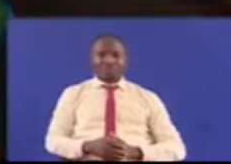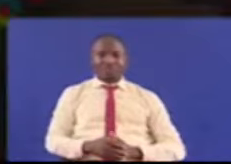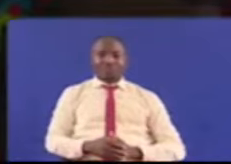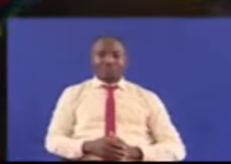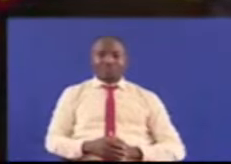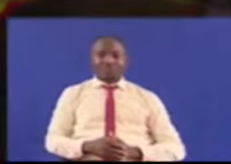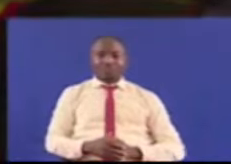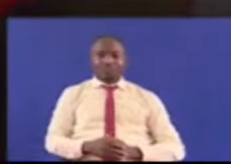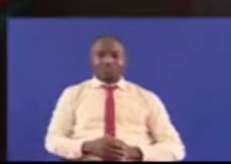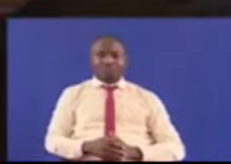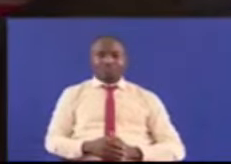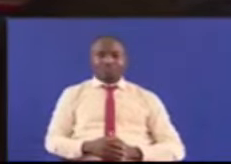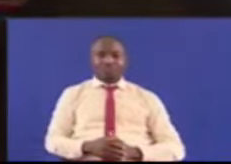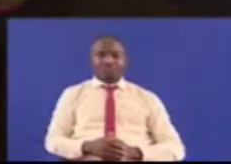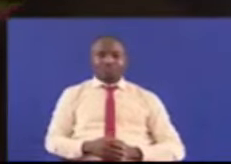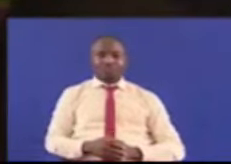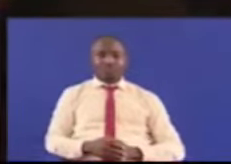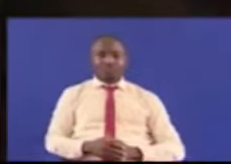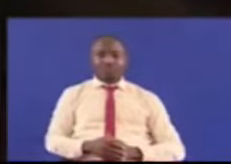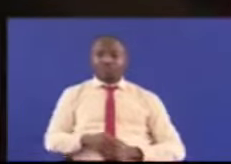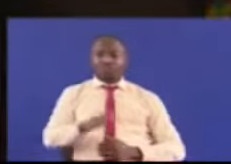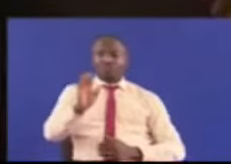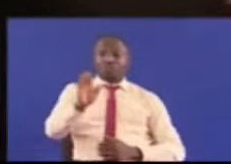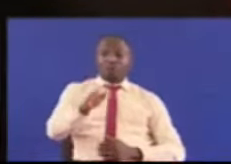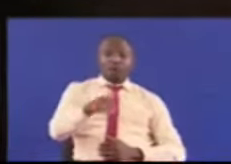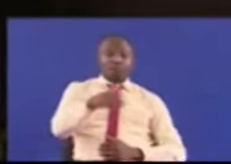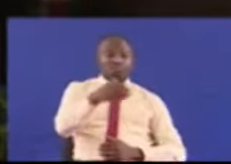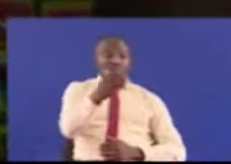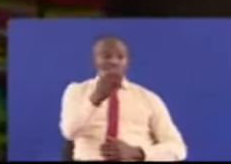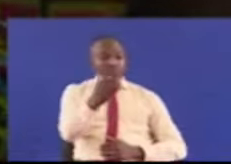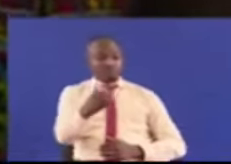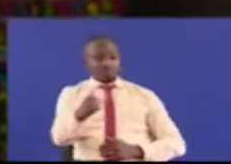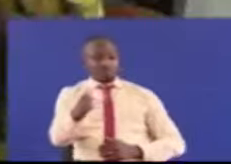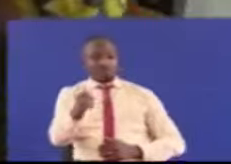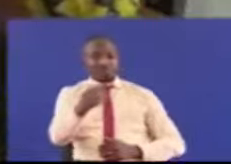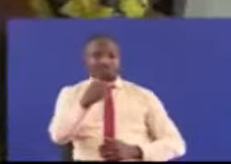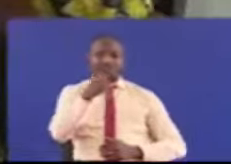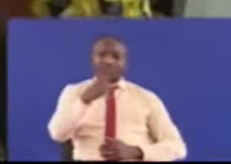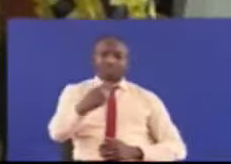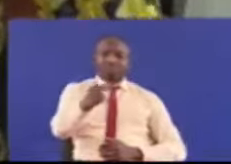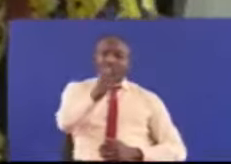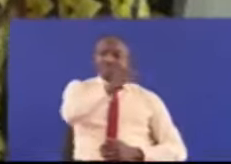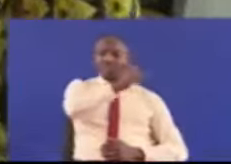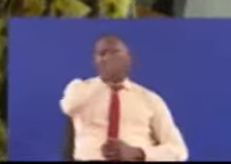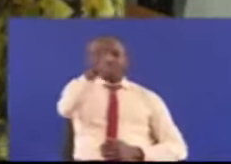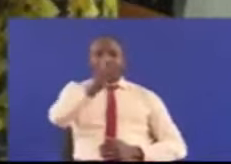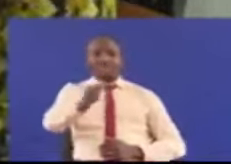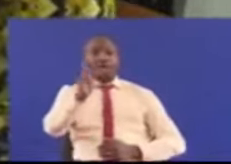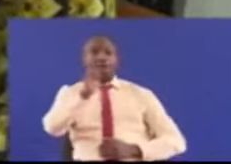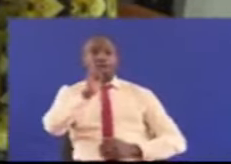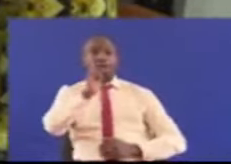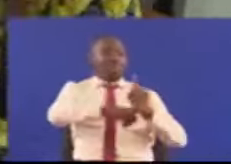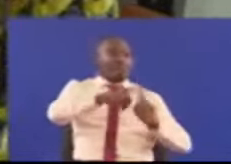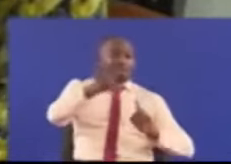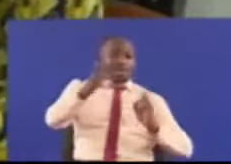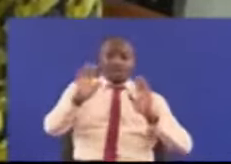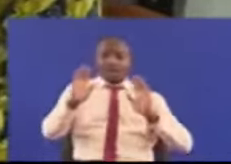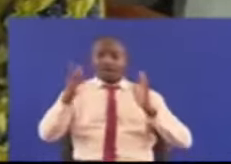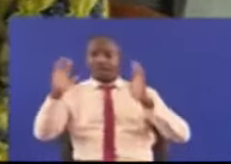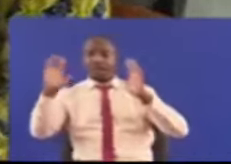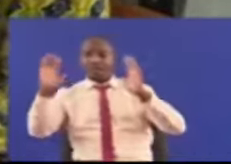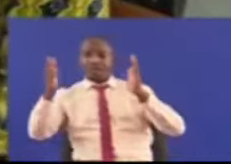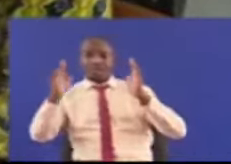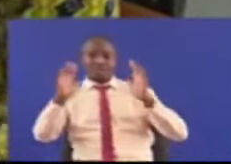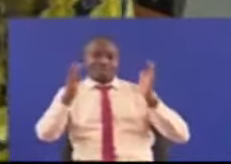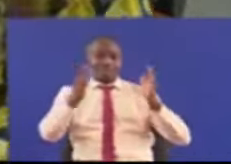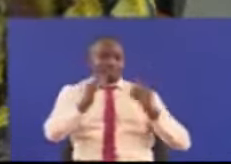Tanzania ya Mama Samia inang'ara. Tanzania ya Mama Samia inang'ara.